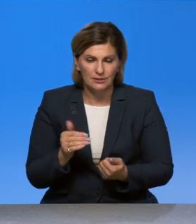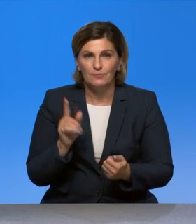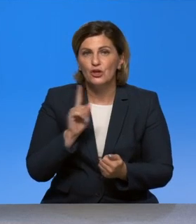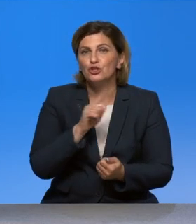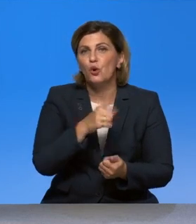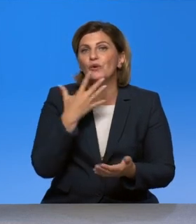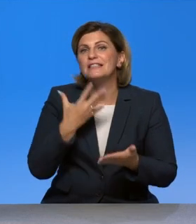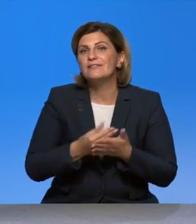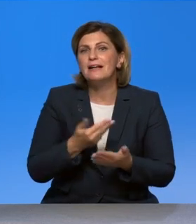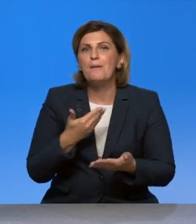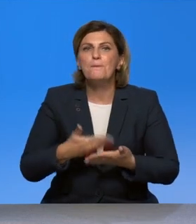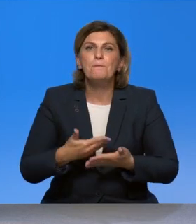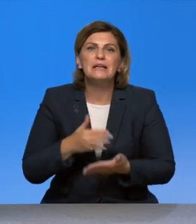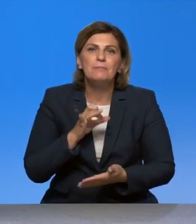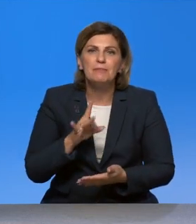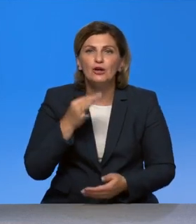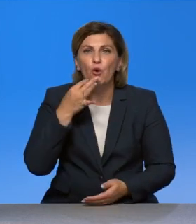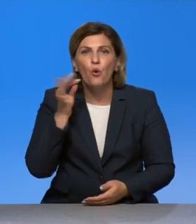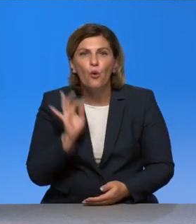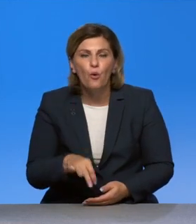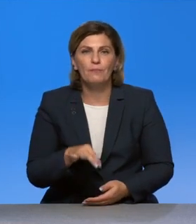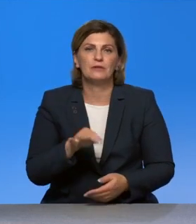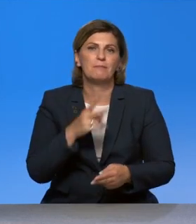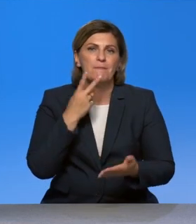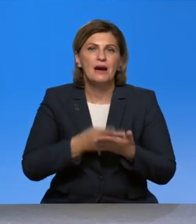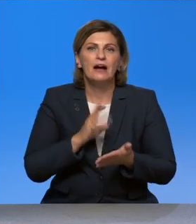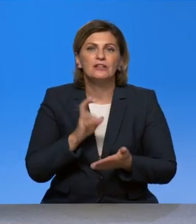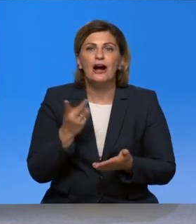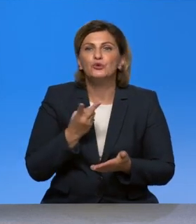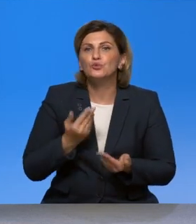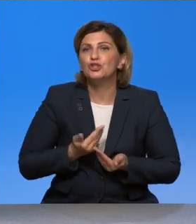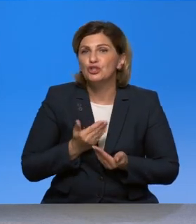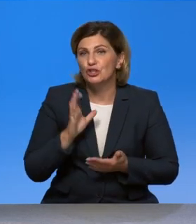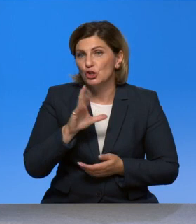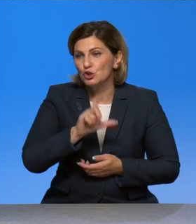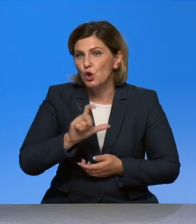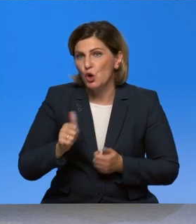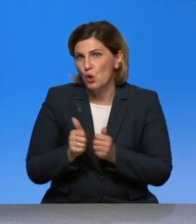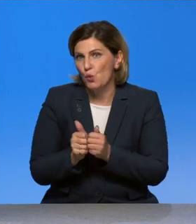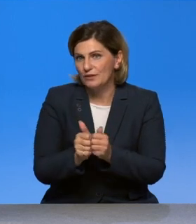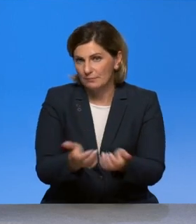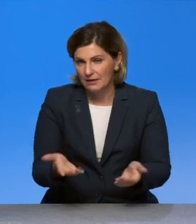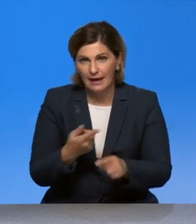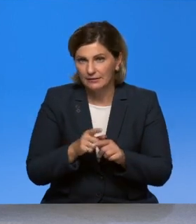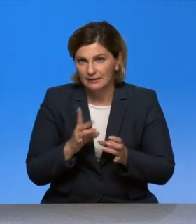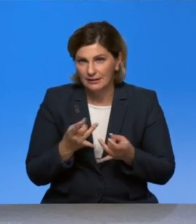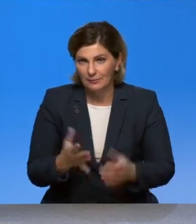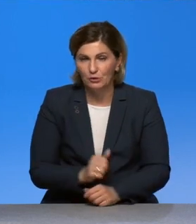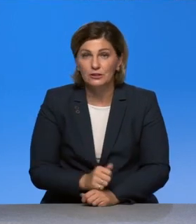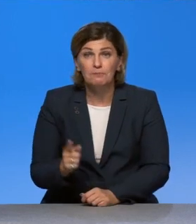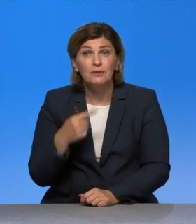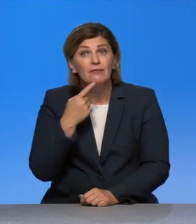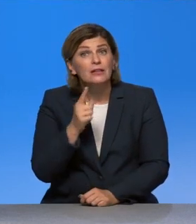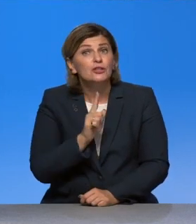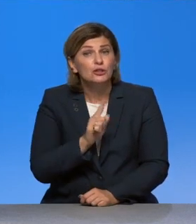опытом показали, как надо людям жить с людьми. И это непростое дело. Ну, а, собственно, Миклух Маклай утверждал,